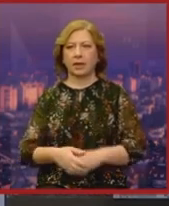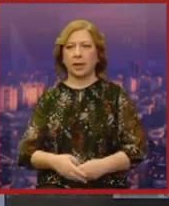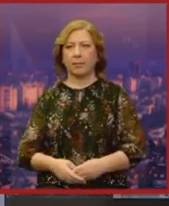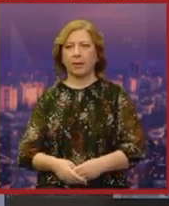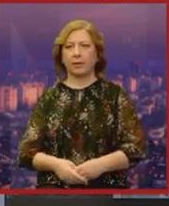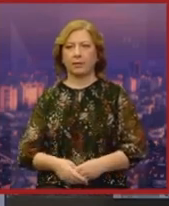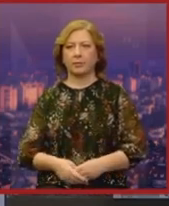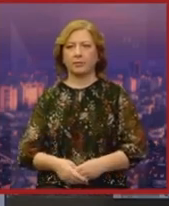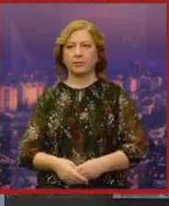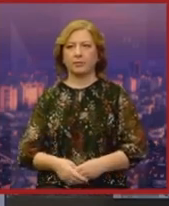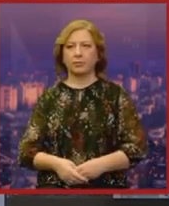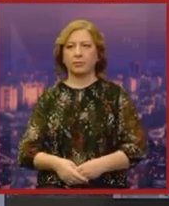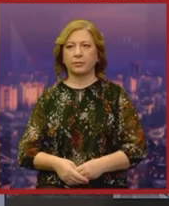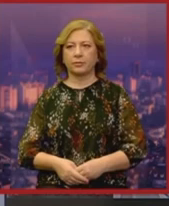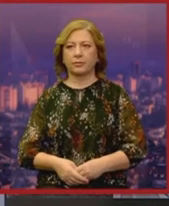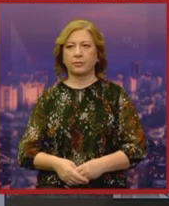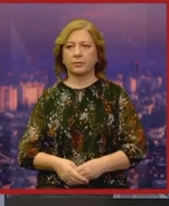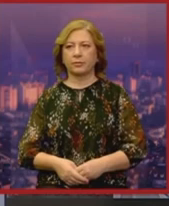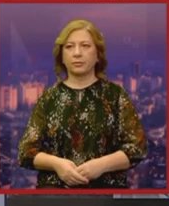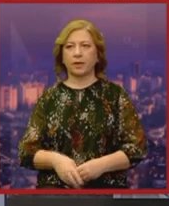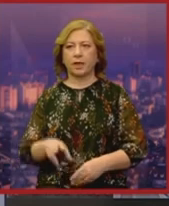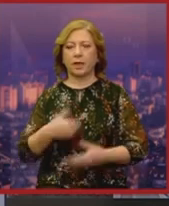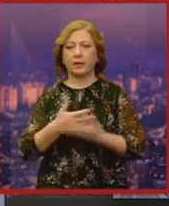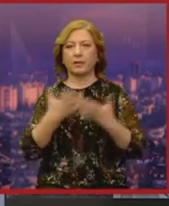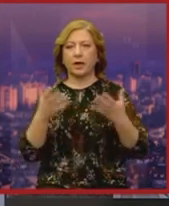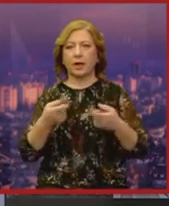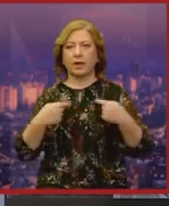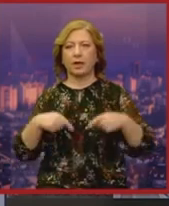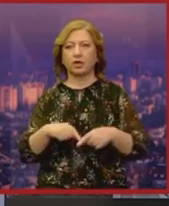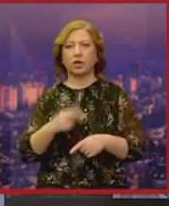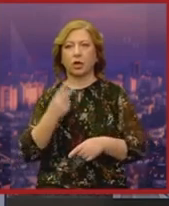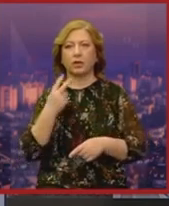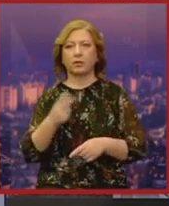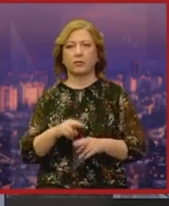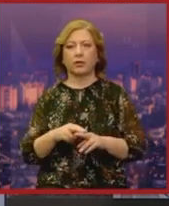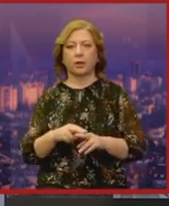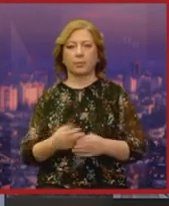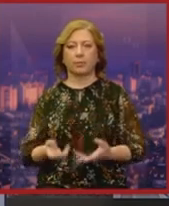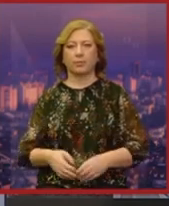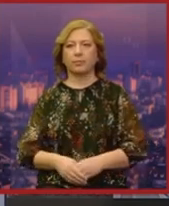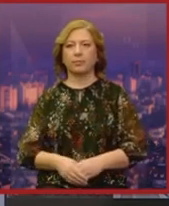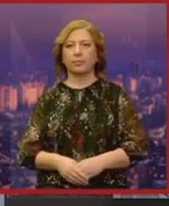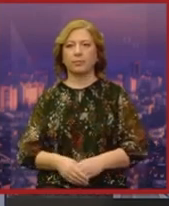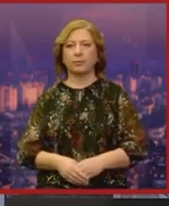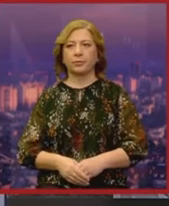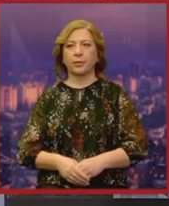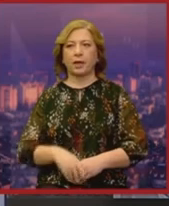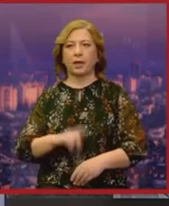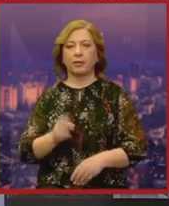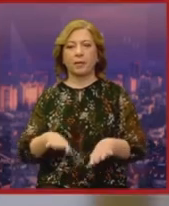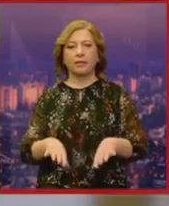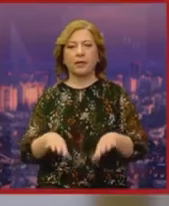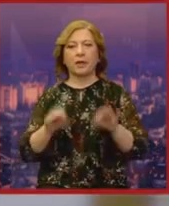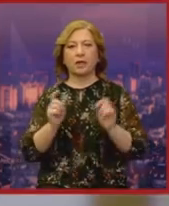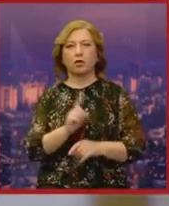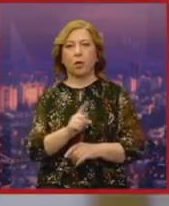cu foarte multe lucruri am rămas în urmă și atunci e clar că trebuie să ne adaptăm. Care sunt soluțiile? Din păcate, va trebui să le descoperim